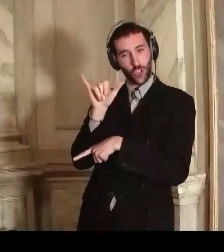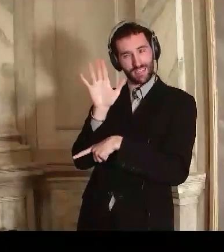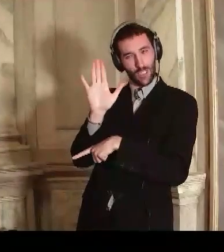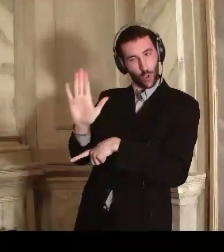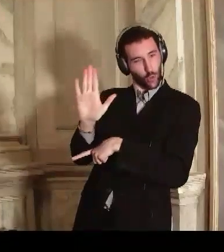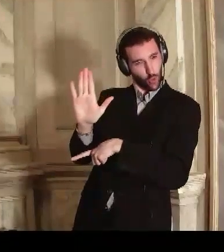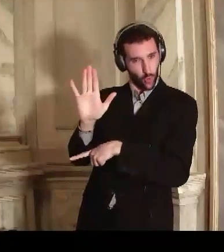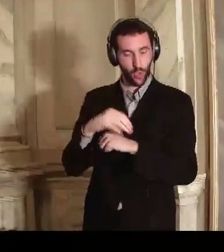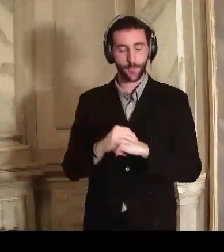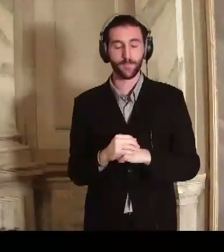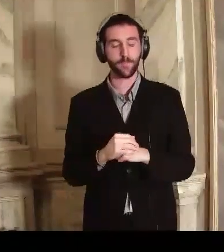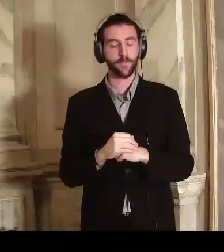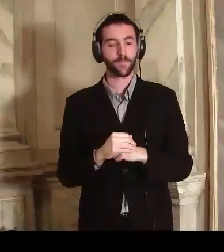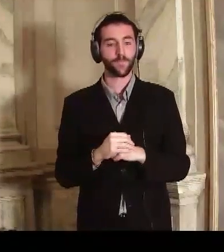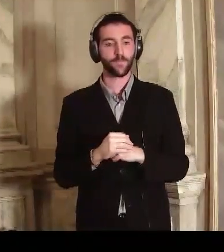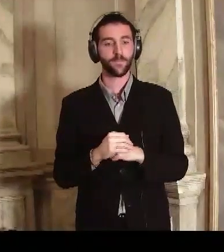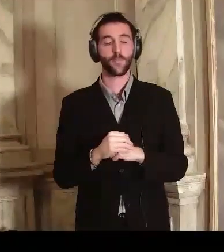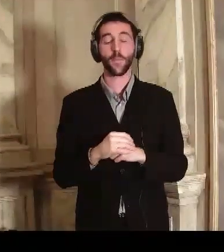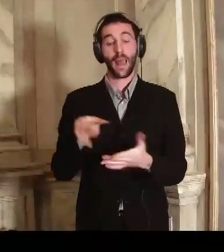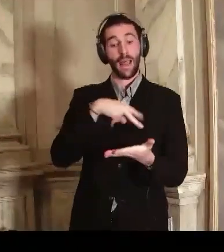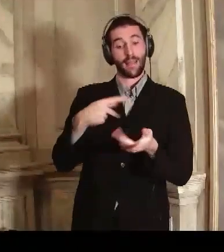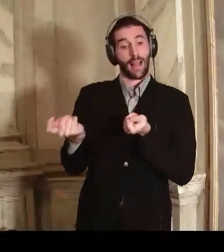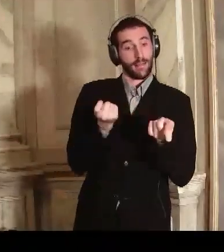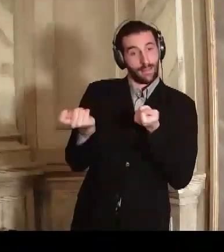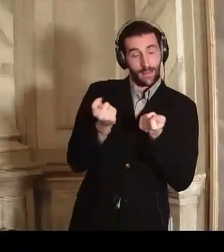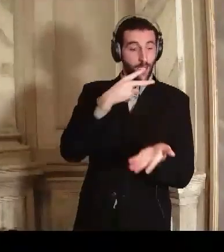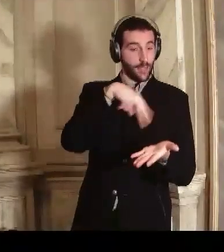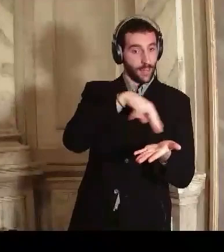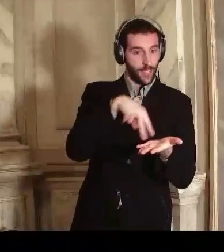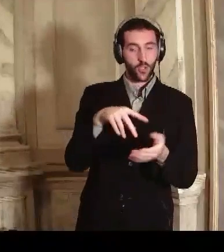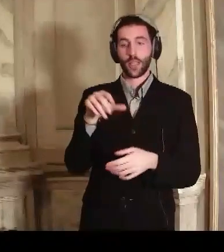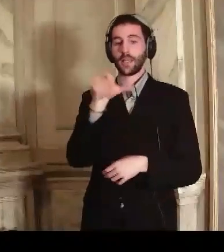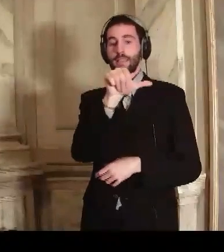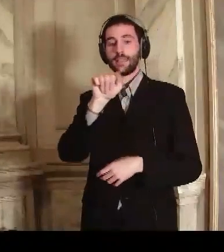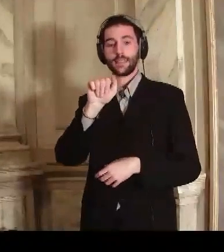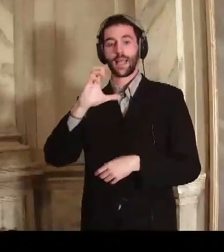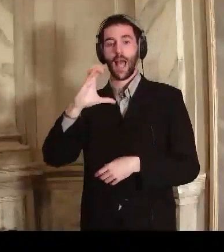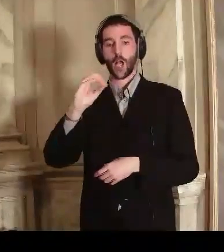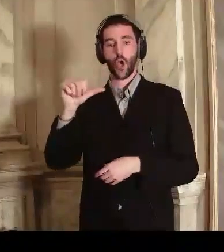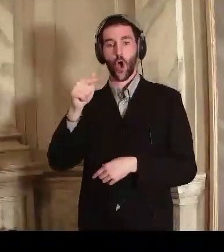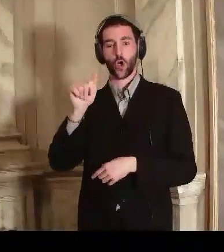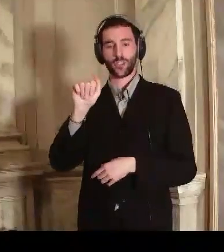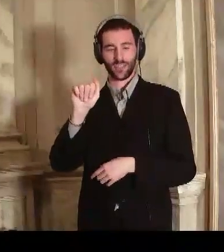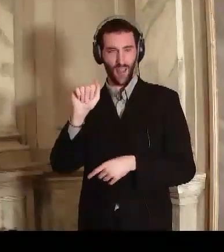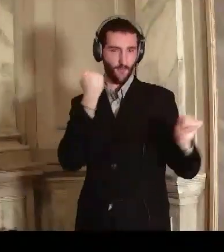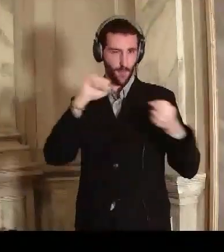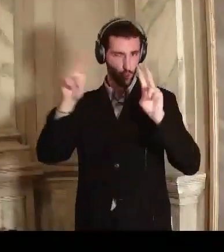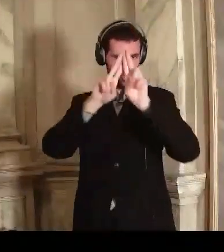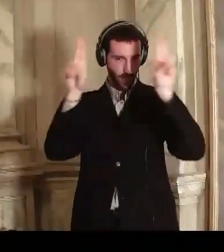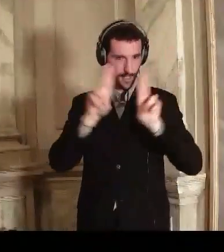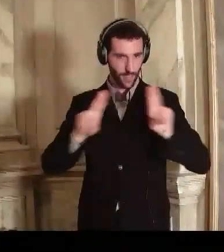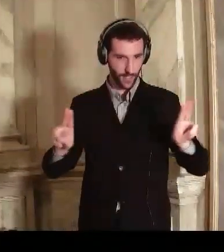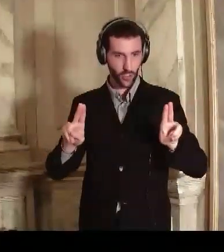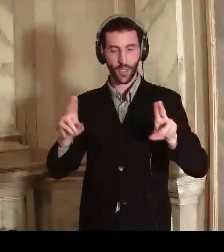Il danzatore e coreografo di fama mondiale Carlos Acosta porterà per la prima volta in Italia la sua esplosiva compagnia cubana